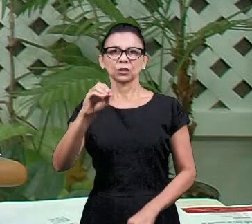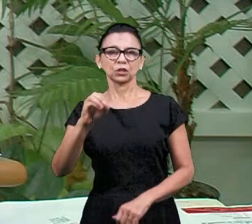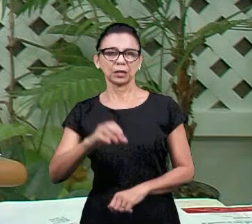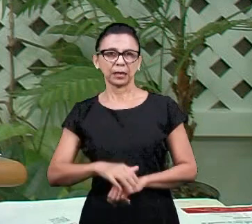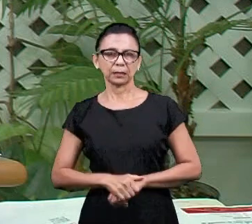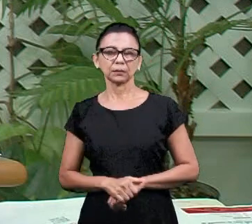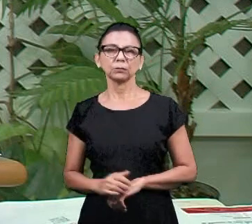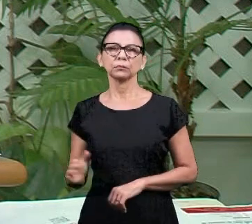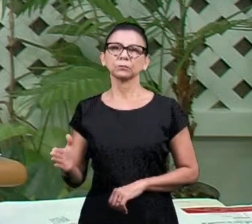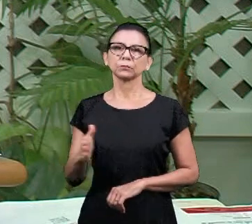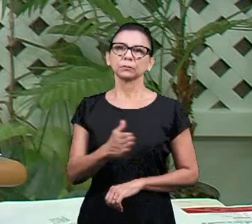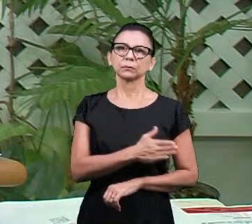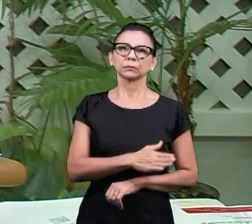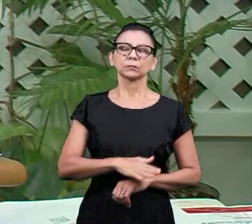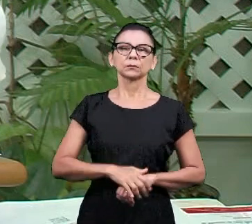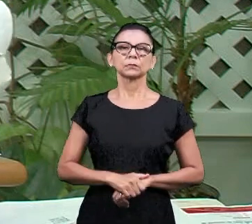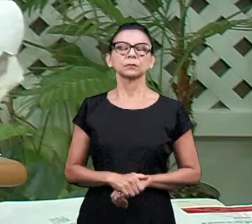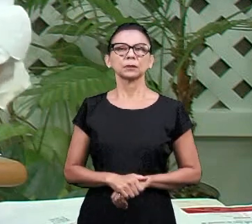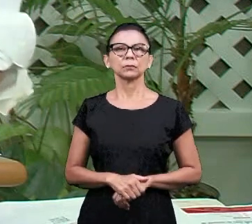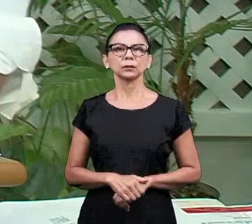Creusolino. Aussi,